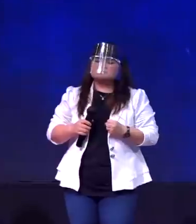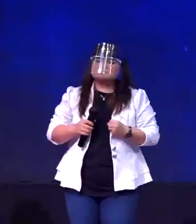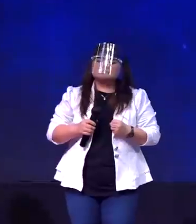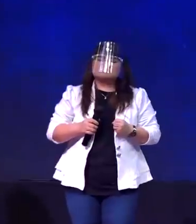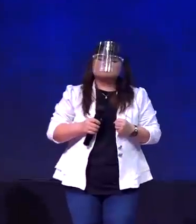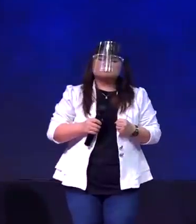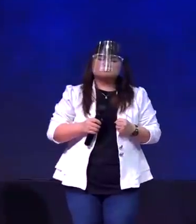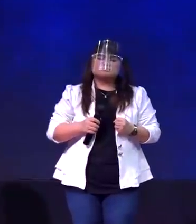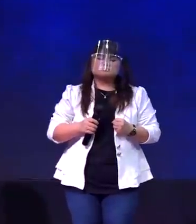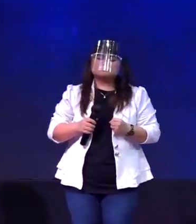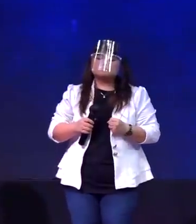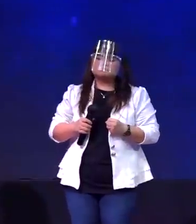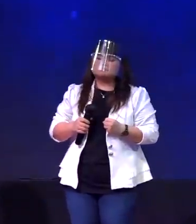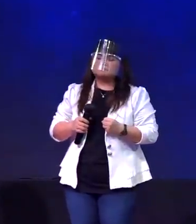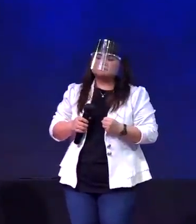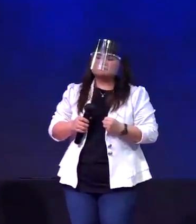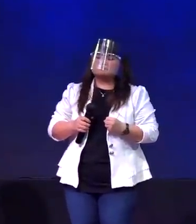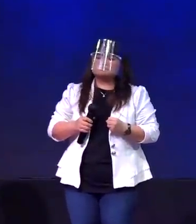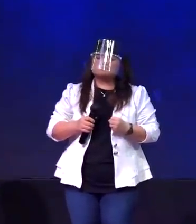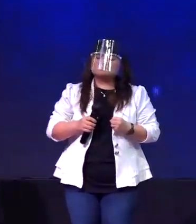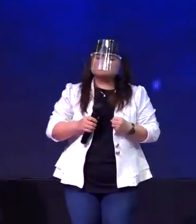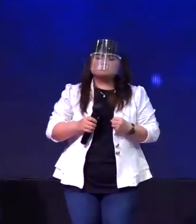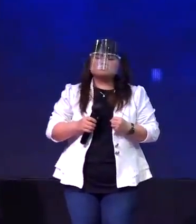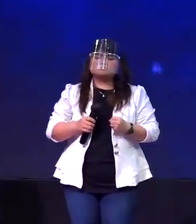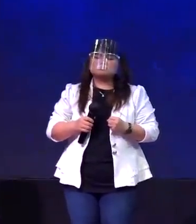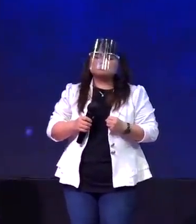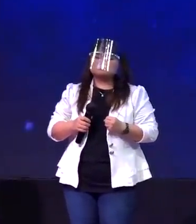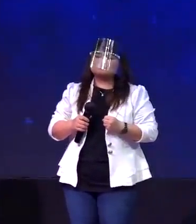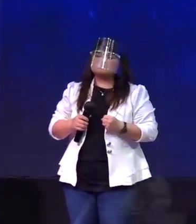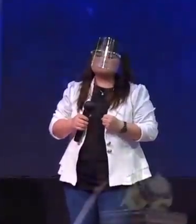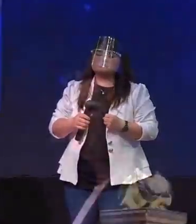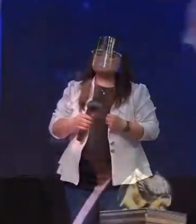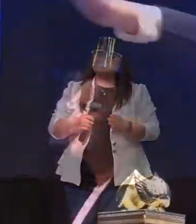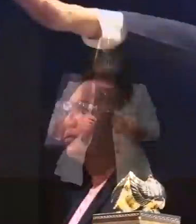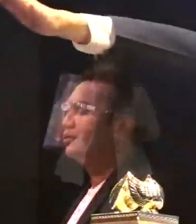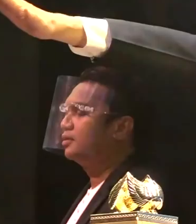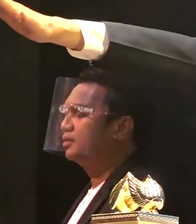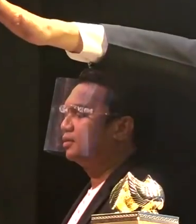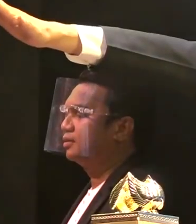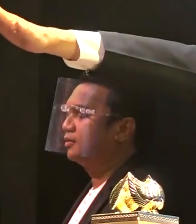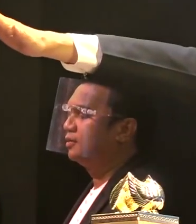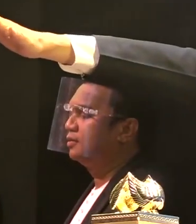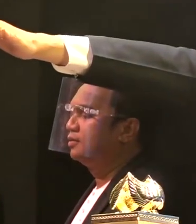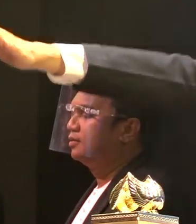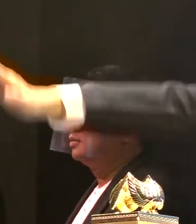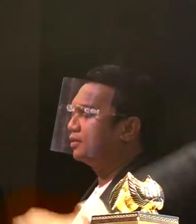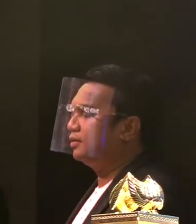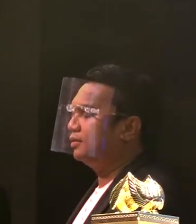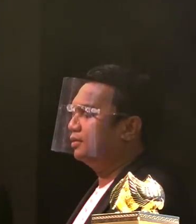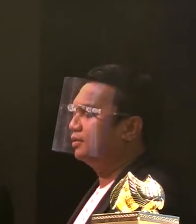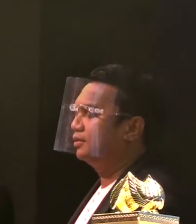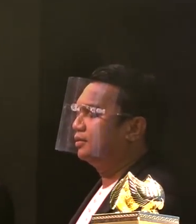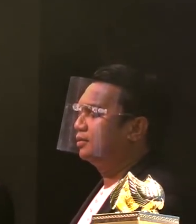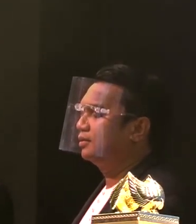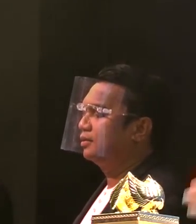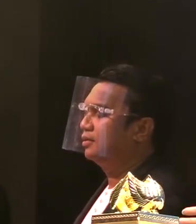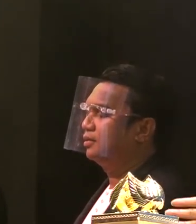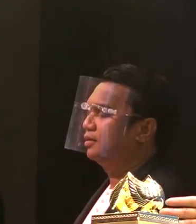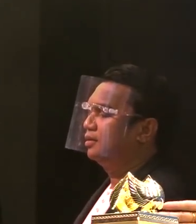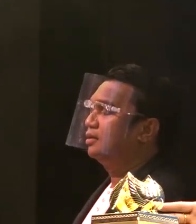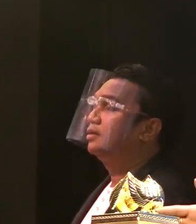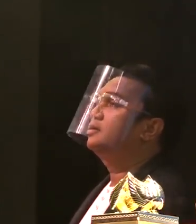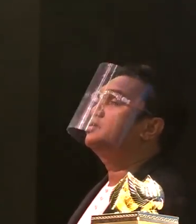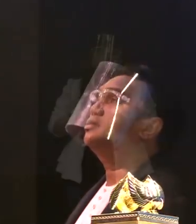enak. Saya tidak mengajarkan kepada saudara teologi kemakmuran, tapi saya